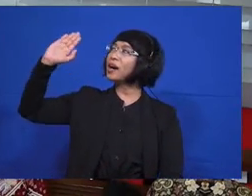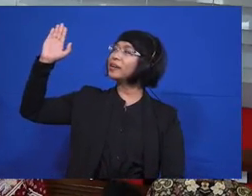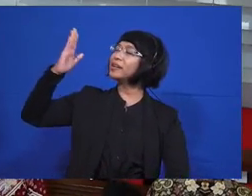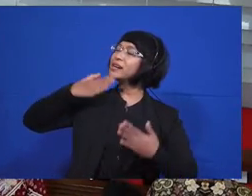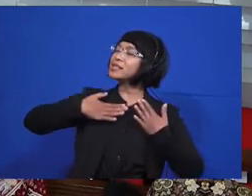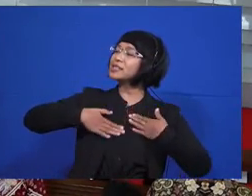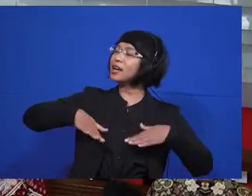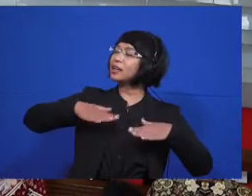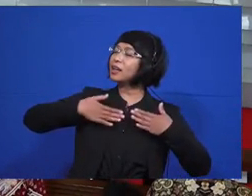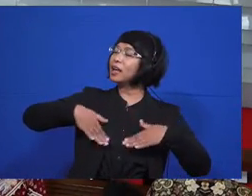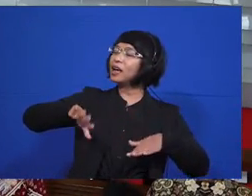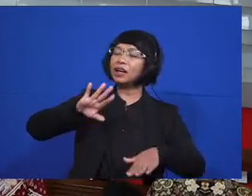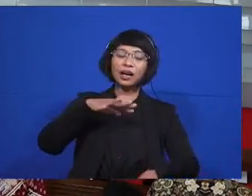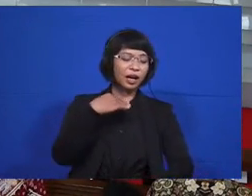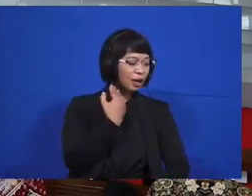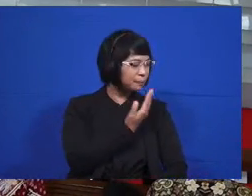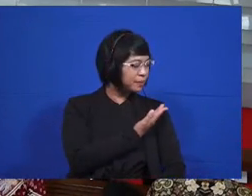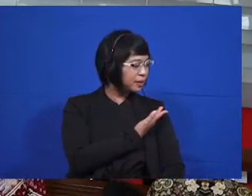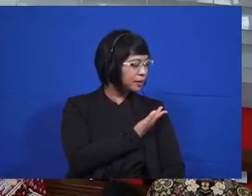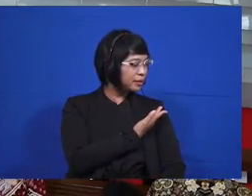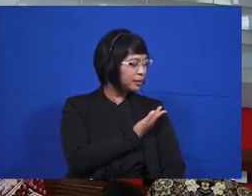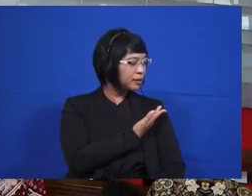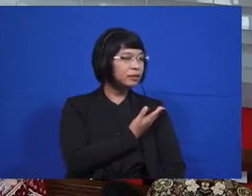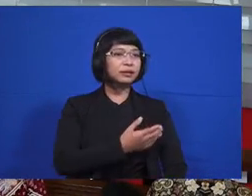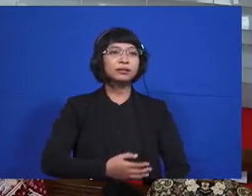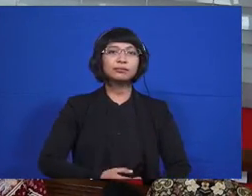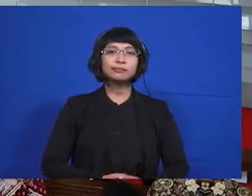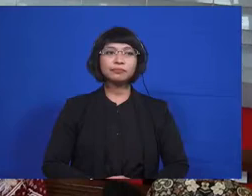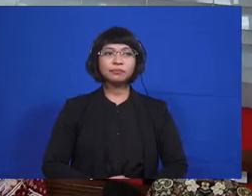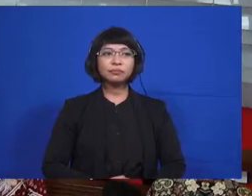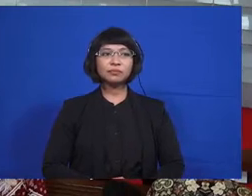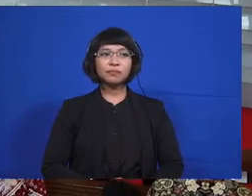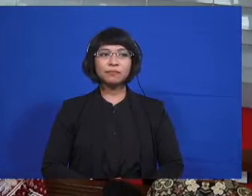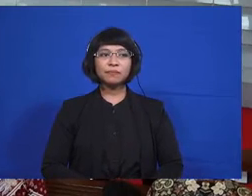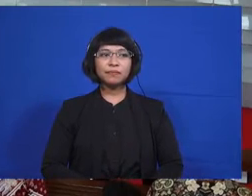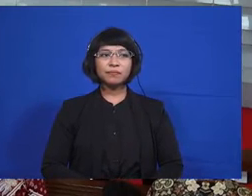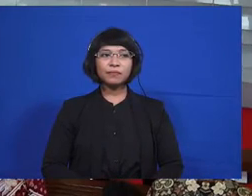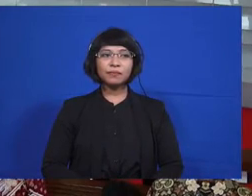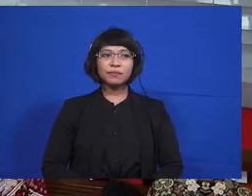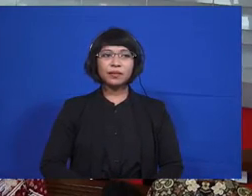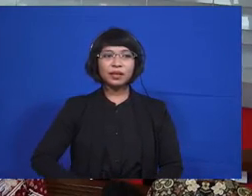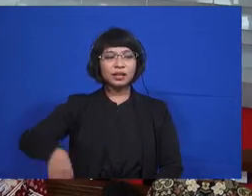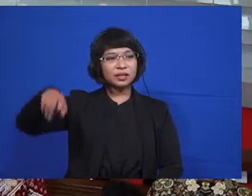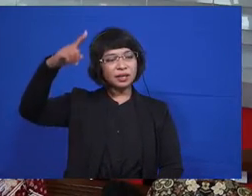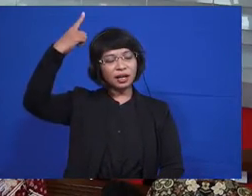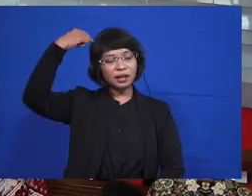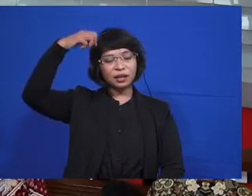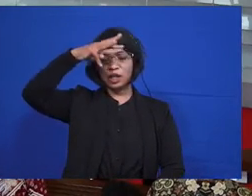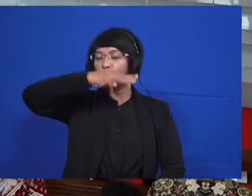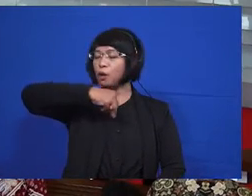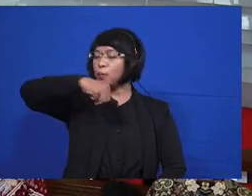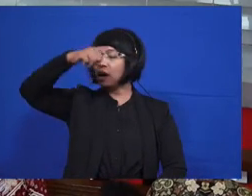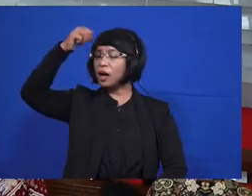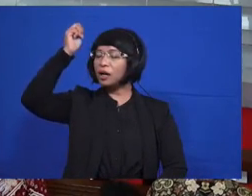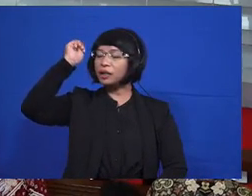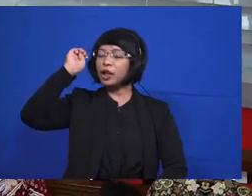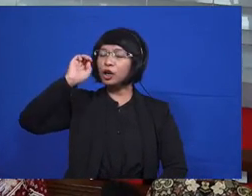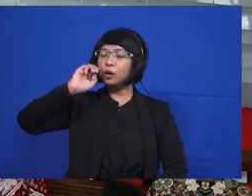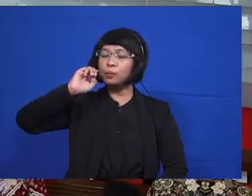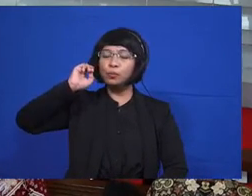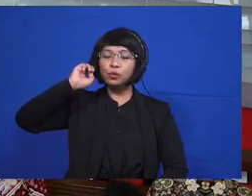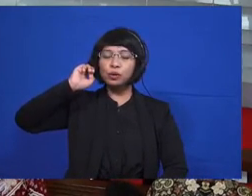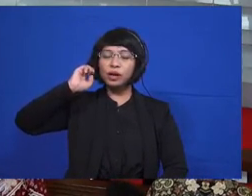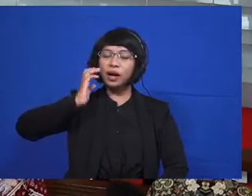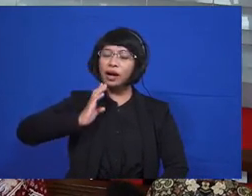Tuhan, kasihanilah kami. Santa Maria, Bunda Allah,